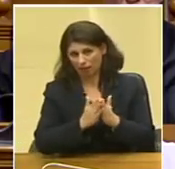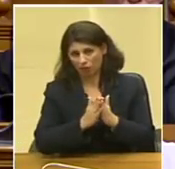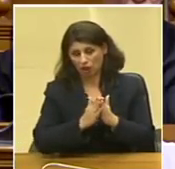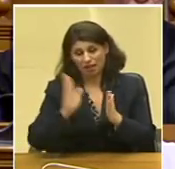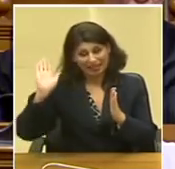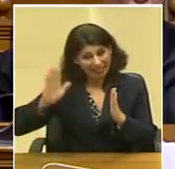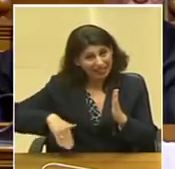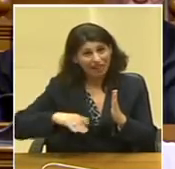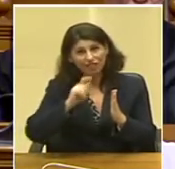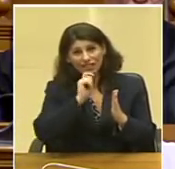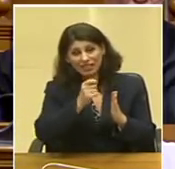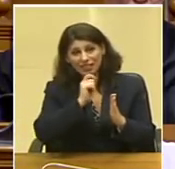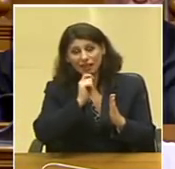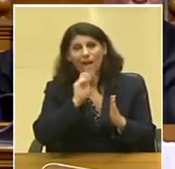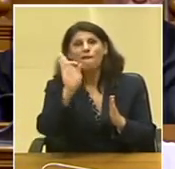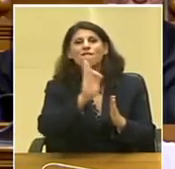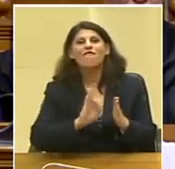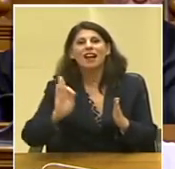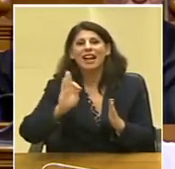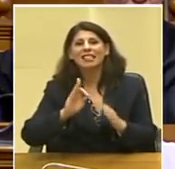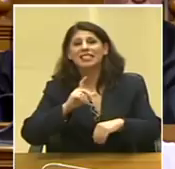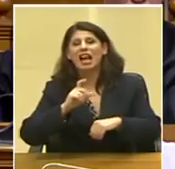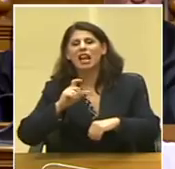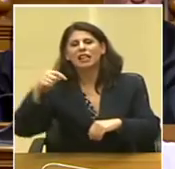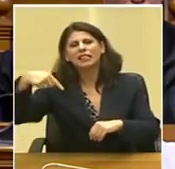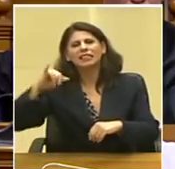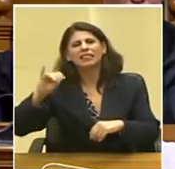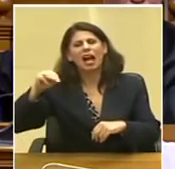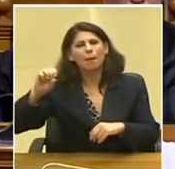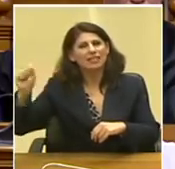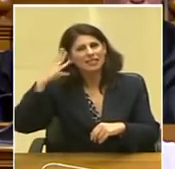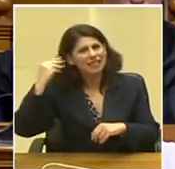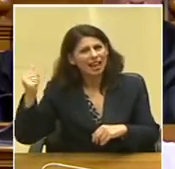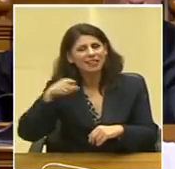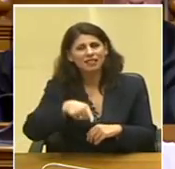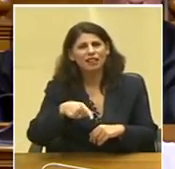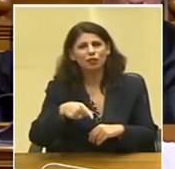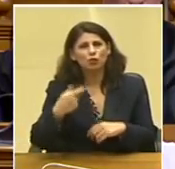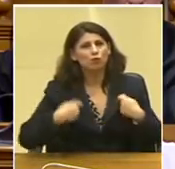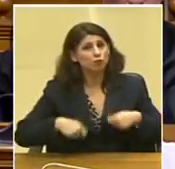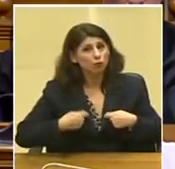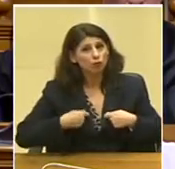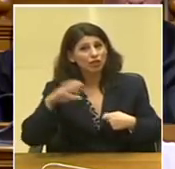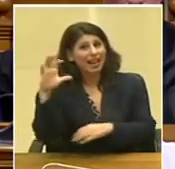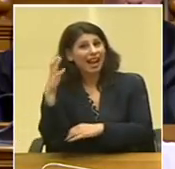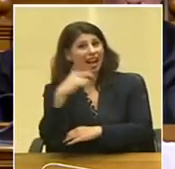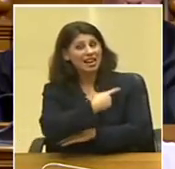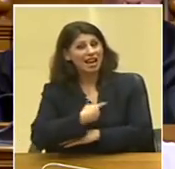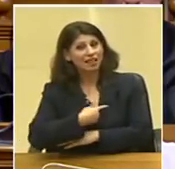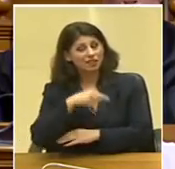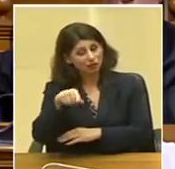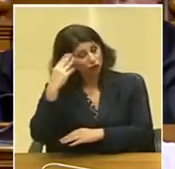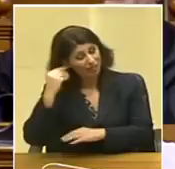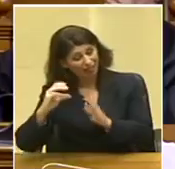τελευταία σας συνέντευξη στο Financial Times κάτι ξεχάσατε σε σχέση με τους ολιγάρχες και τους καναλάρχες. Κάτι ξεχάσατε. Το κόψατε αυτό